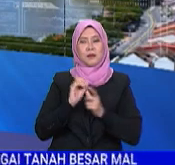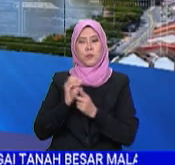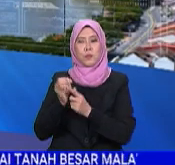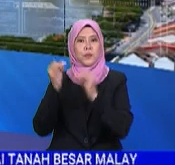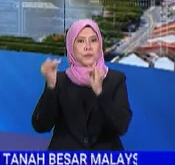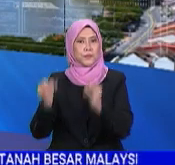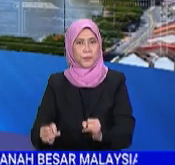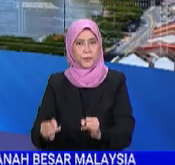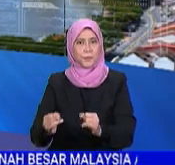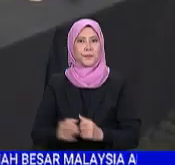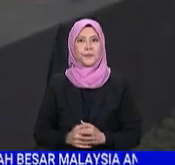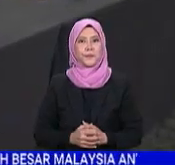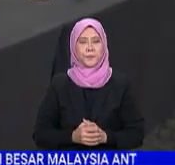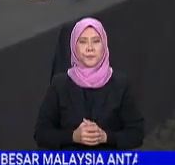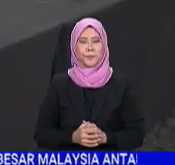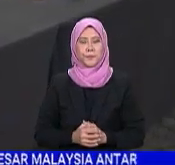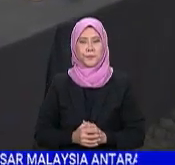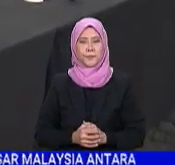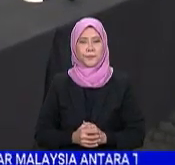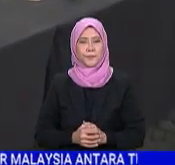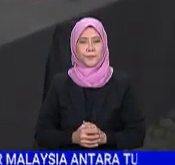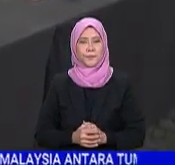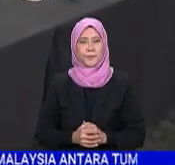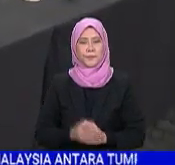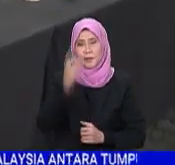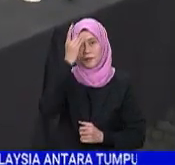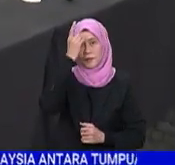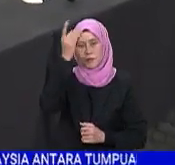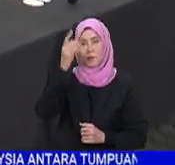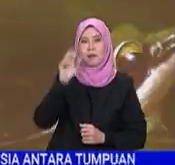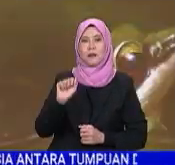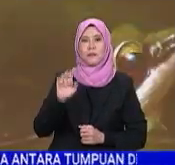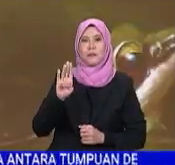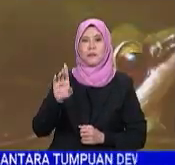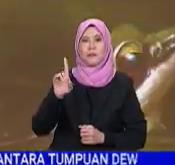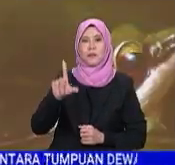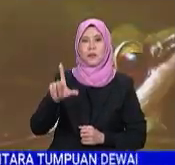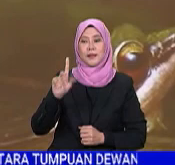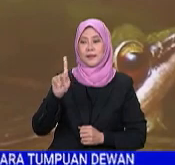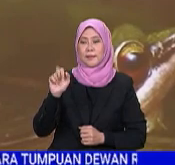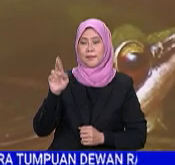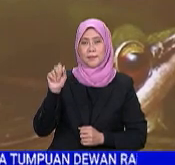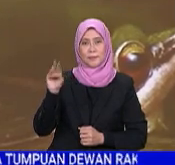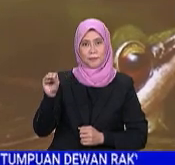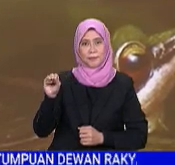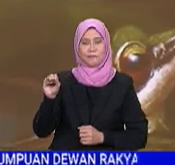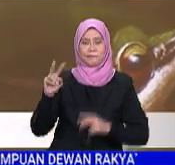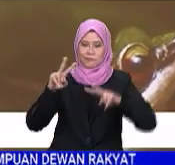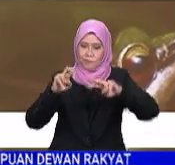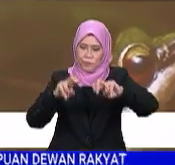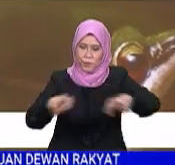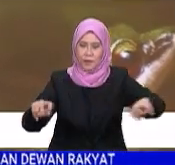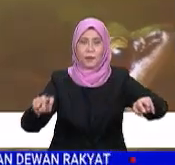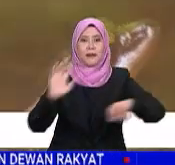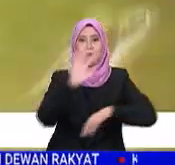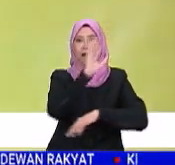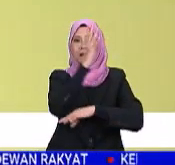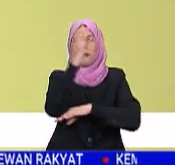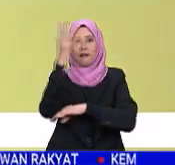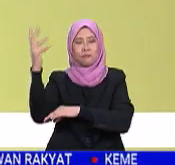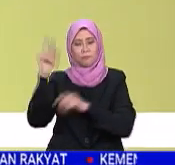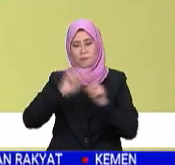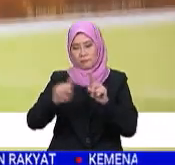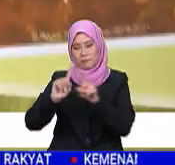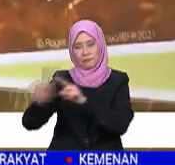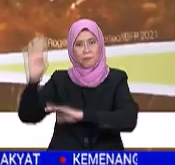individu hendaknya Sri Abdul Karim 66 Jelaskan penerokaan alam semulajadi dan kepelbagaian